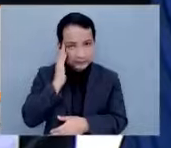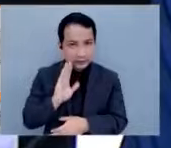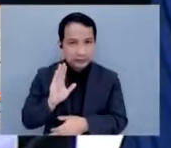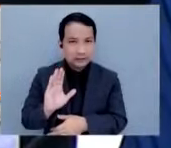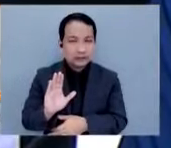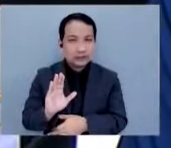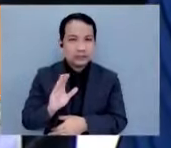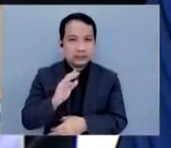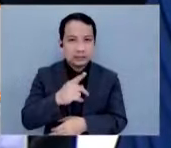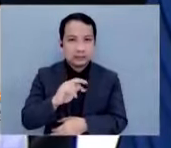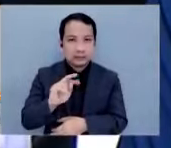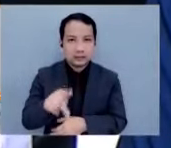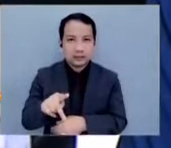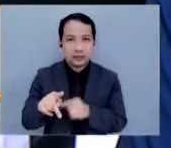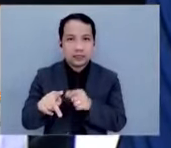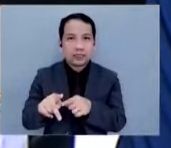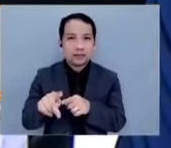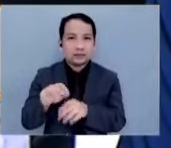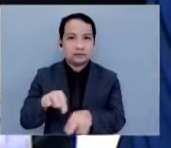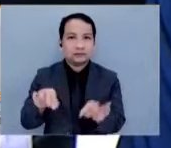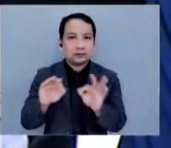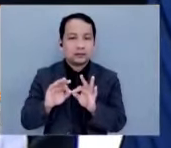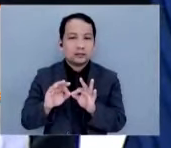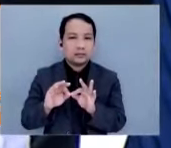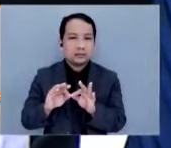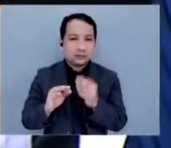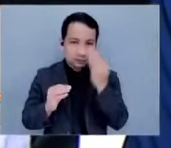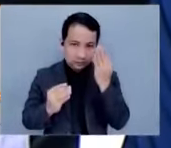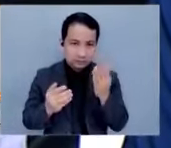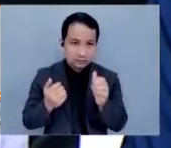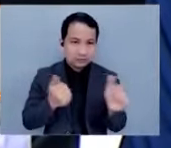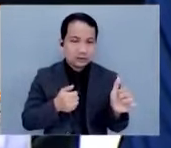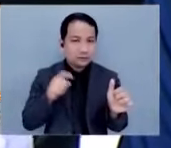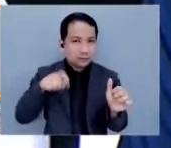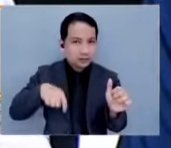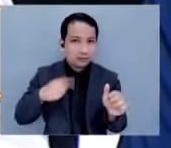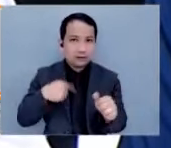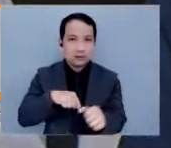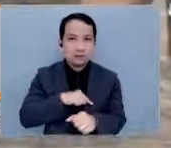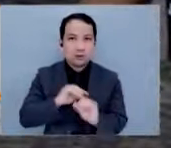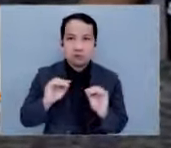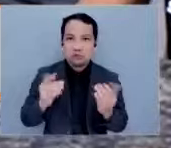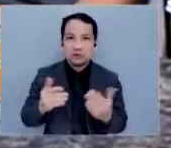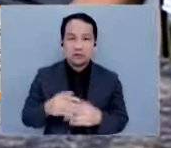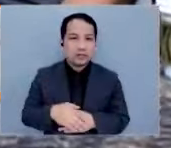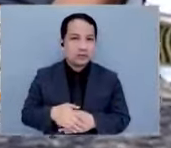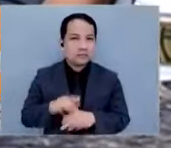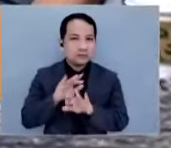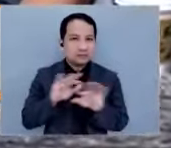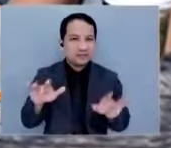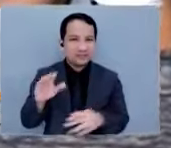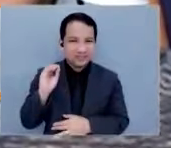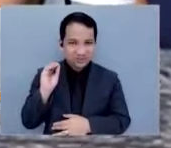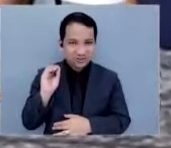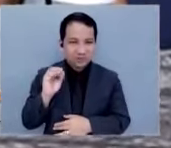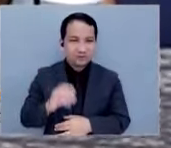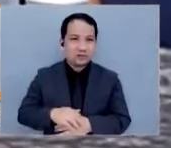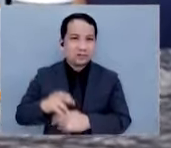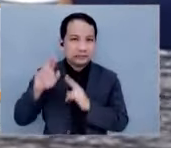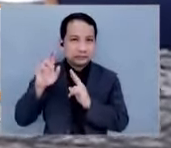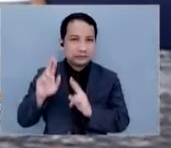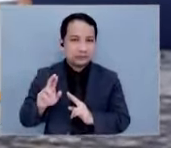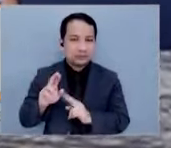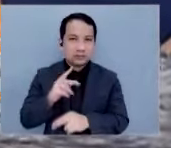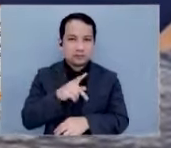to implicate the Direct Jade and his friends. Wala. As in zero. Nirerespeto naman daw ng PNP ang